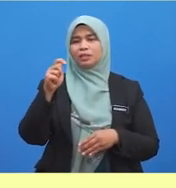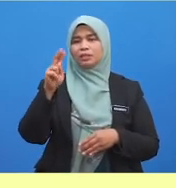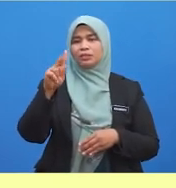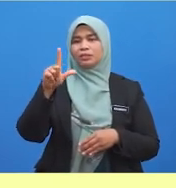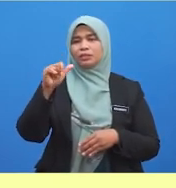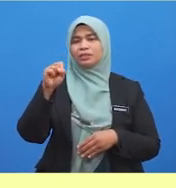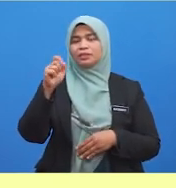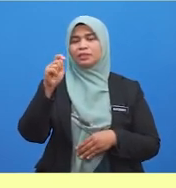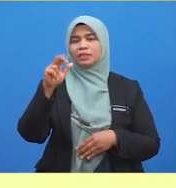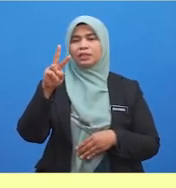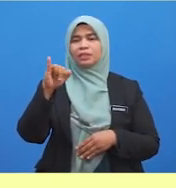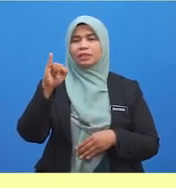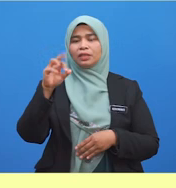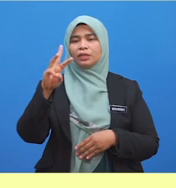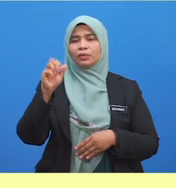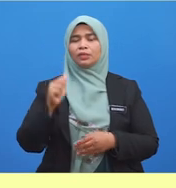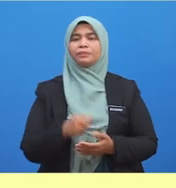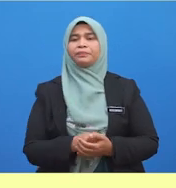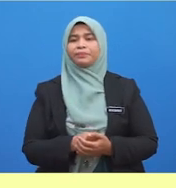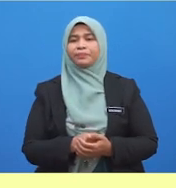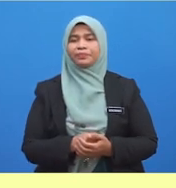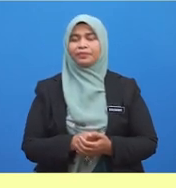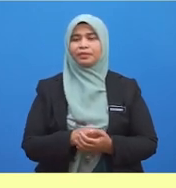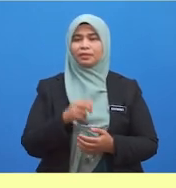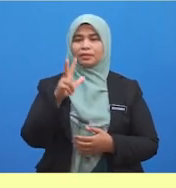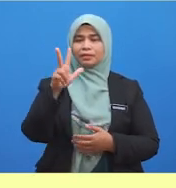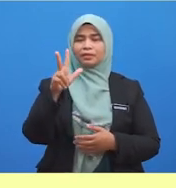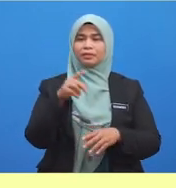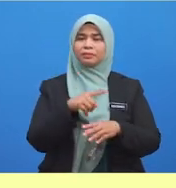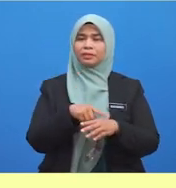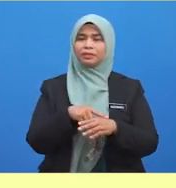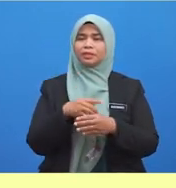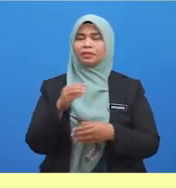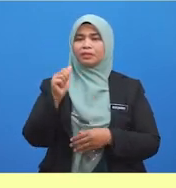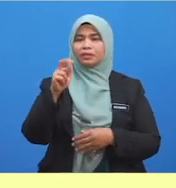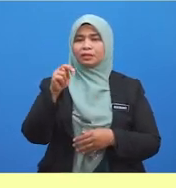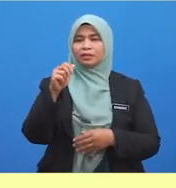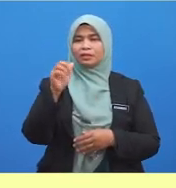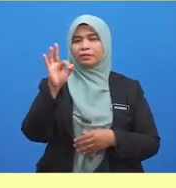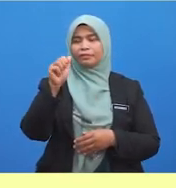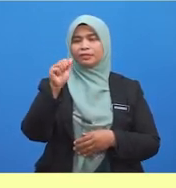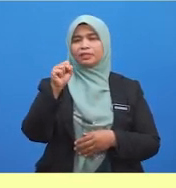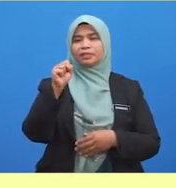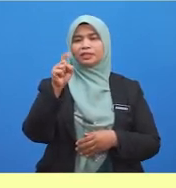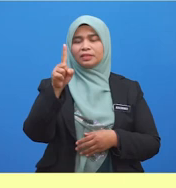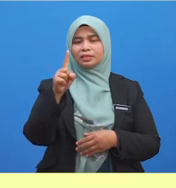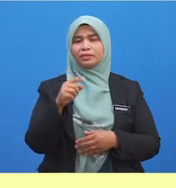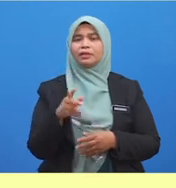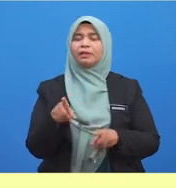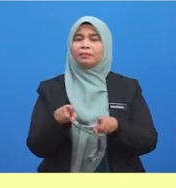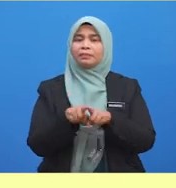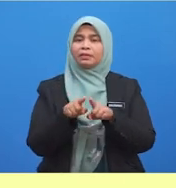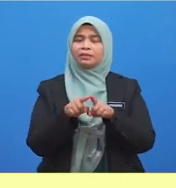2. Seterusnya, yang ketiga, semasa anafasa 1,